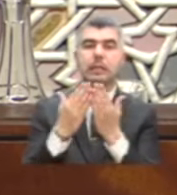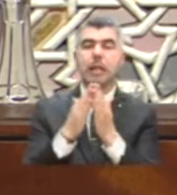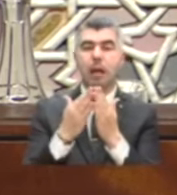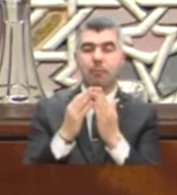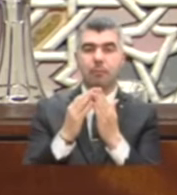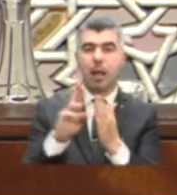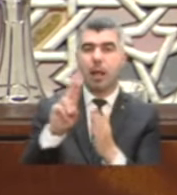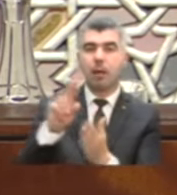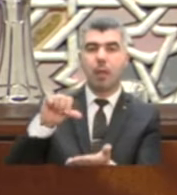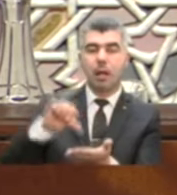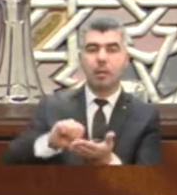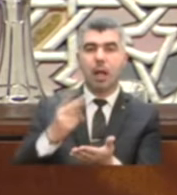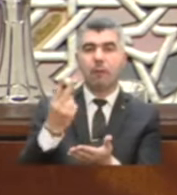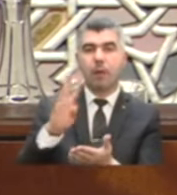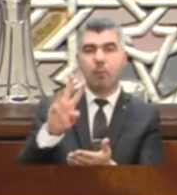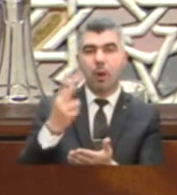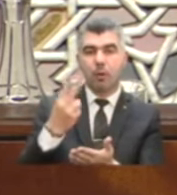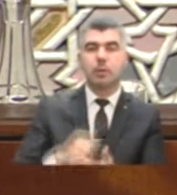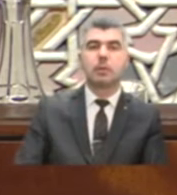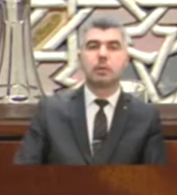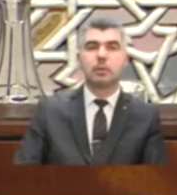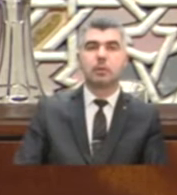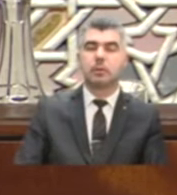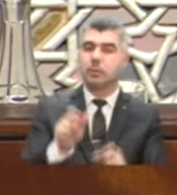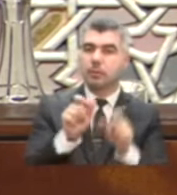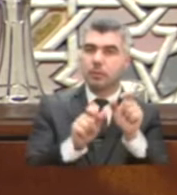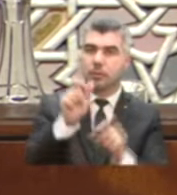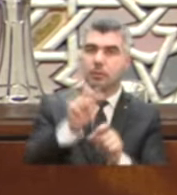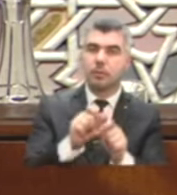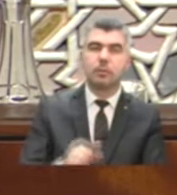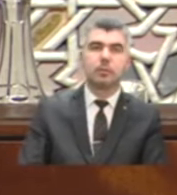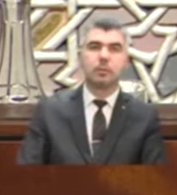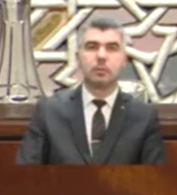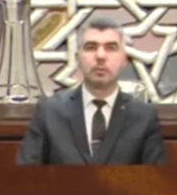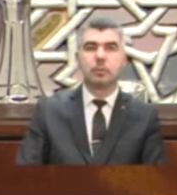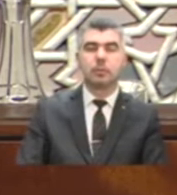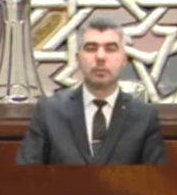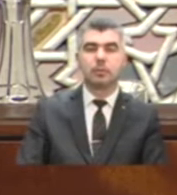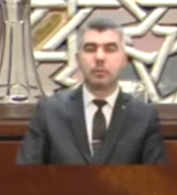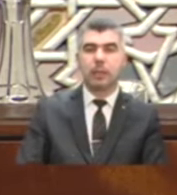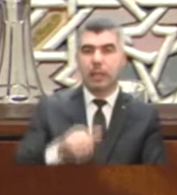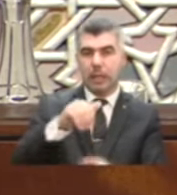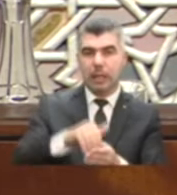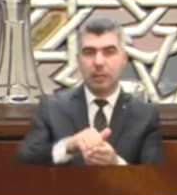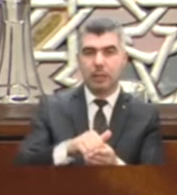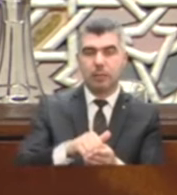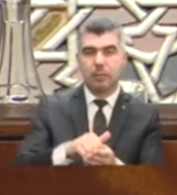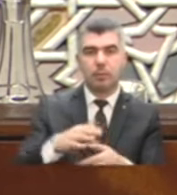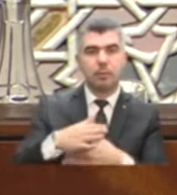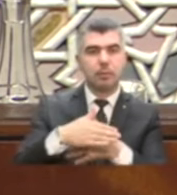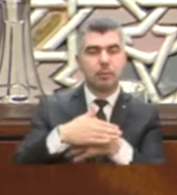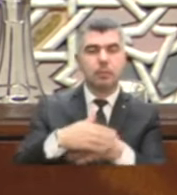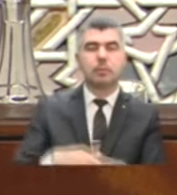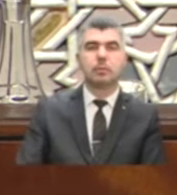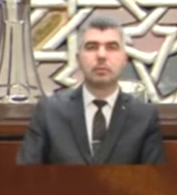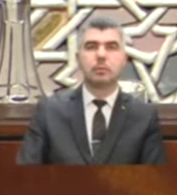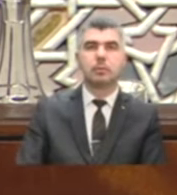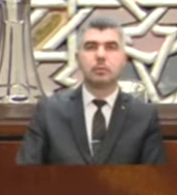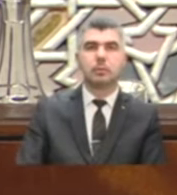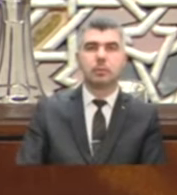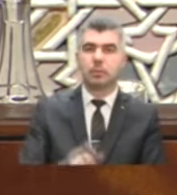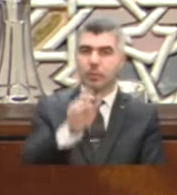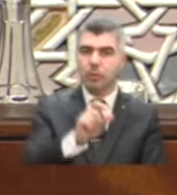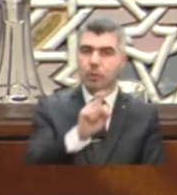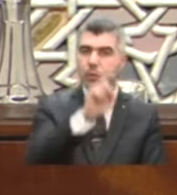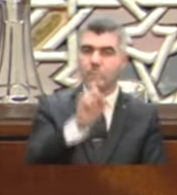سنة 2024 للسيدات والسادة النواب عن من فريق التجمع الوطني الأحرار، فليتفضل أحد وضع